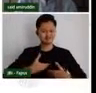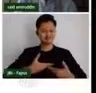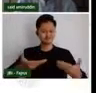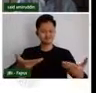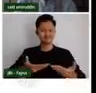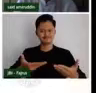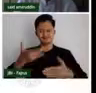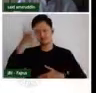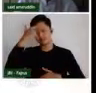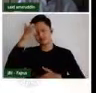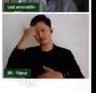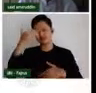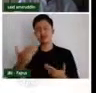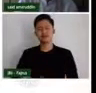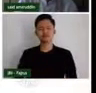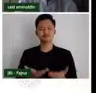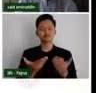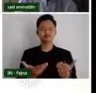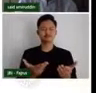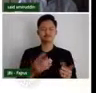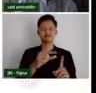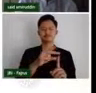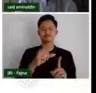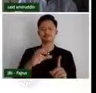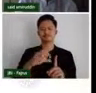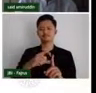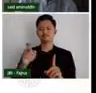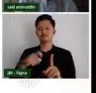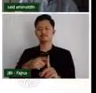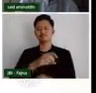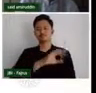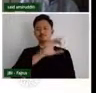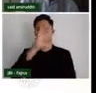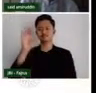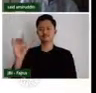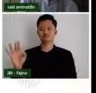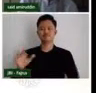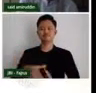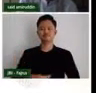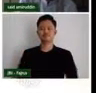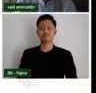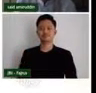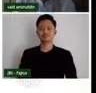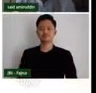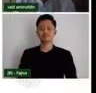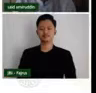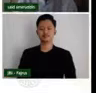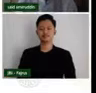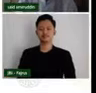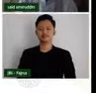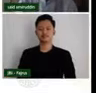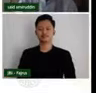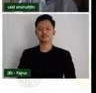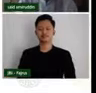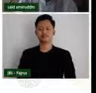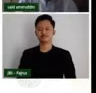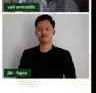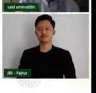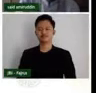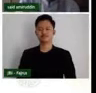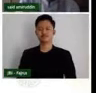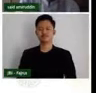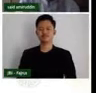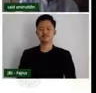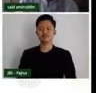mereka itu dalam produk-produk yang beragam sesuai dengan kebutuhan mereka. Namun konsep dari pembelajaran tetap terpenuhi, tuntutan